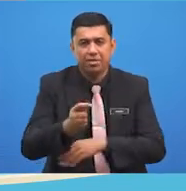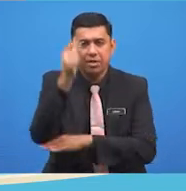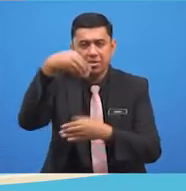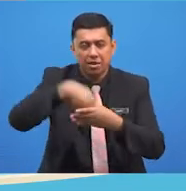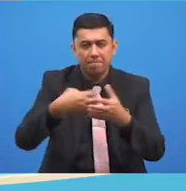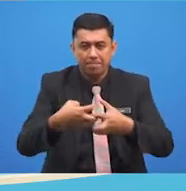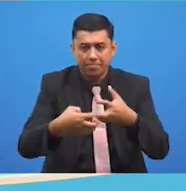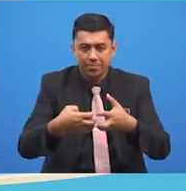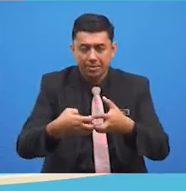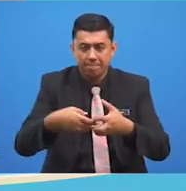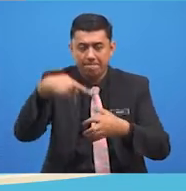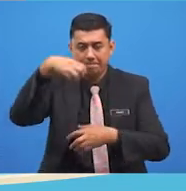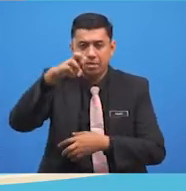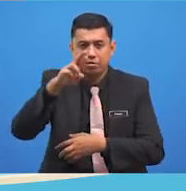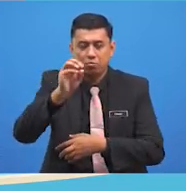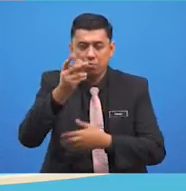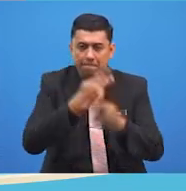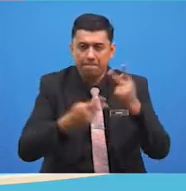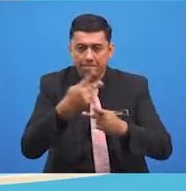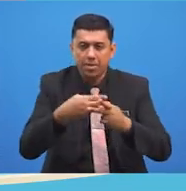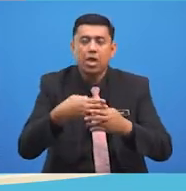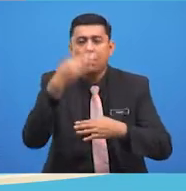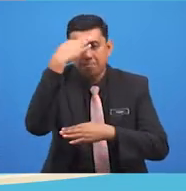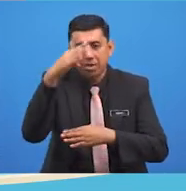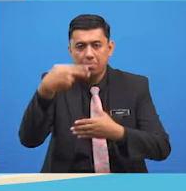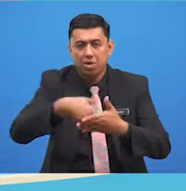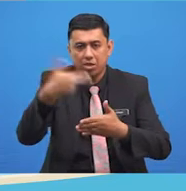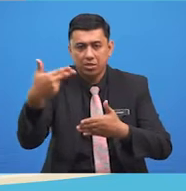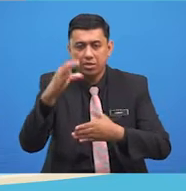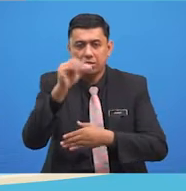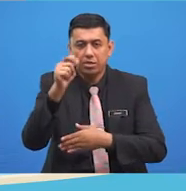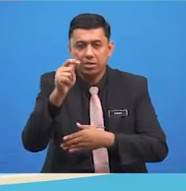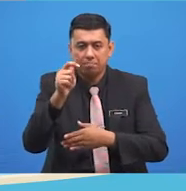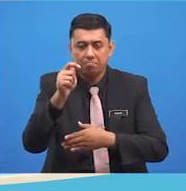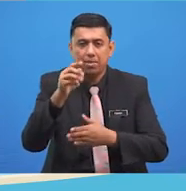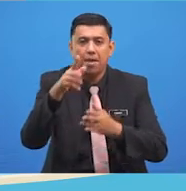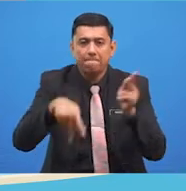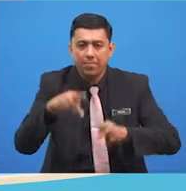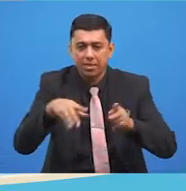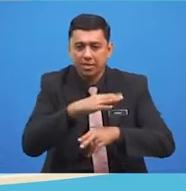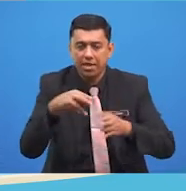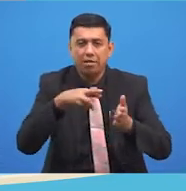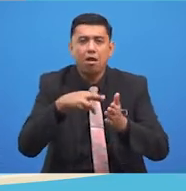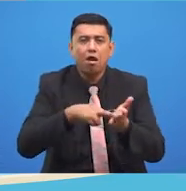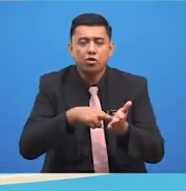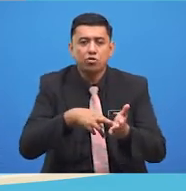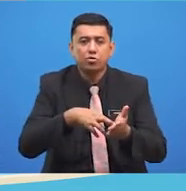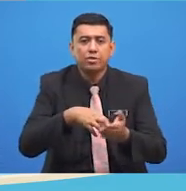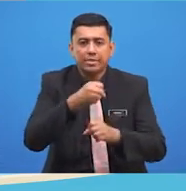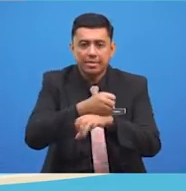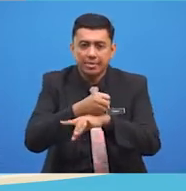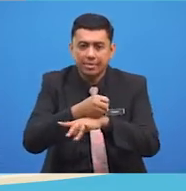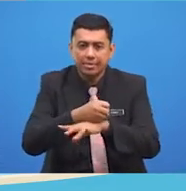industri petrokimia bagi menghasilkan cat, plastik dan racun serangga huraian, satu